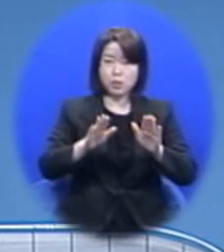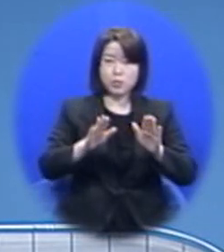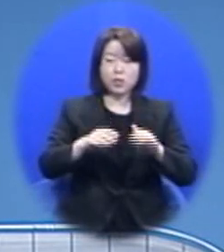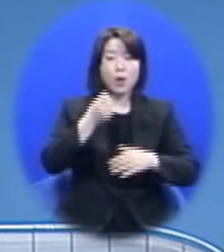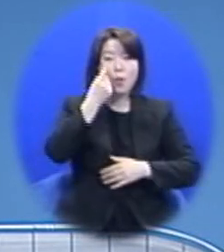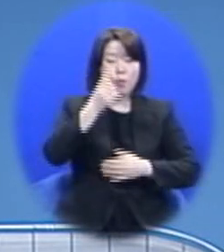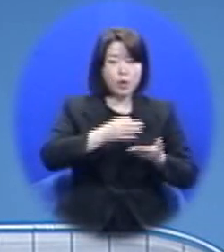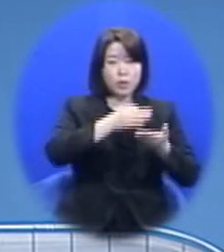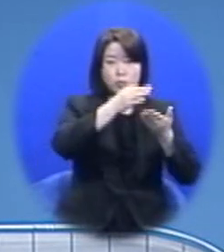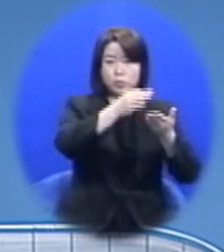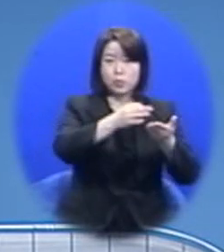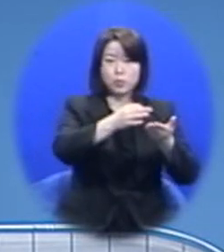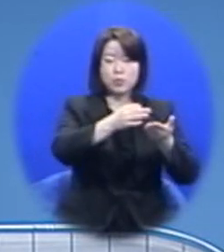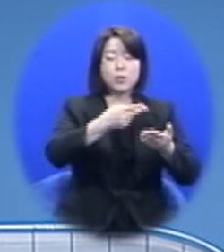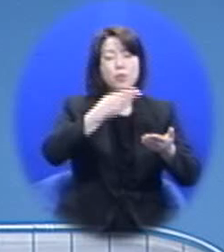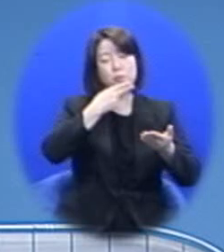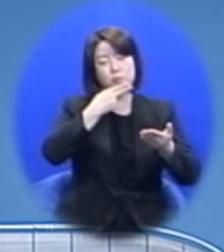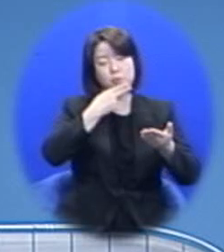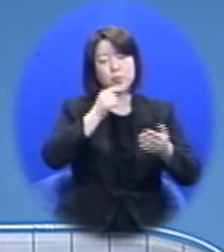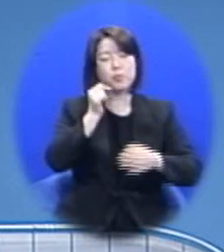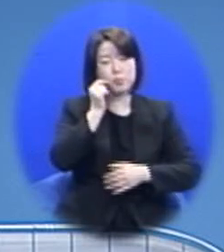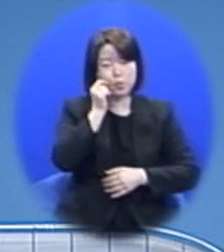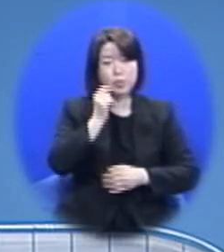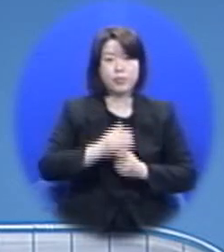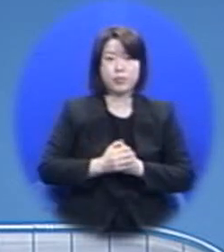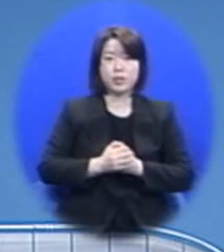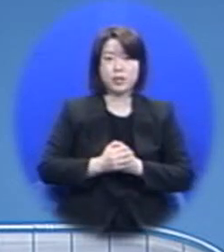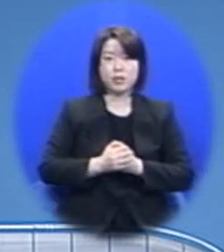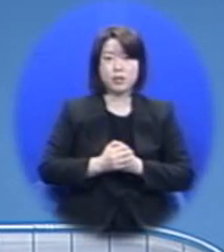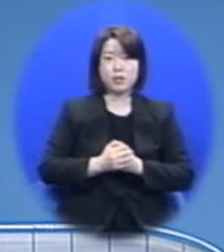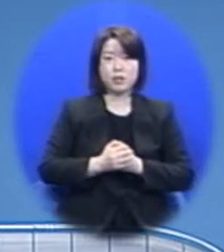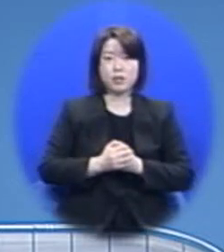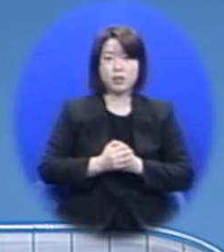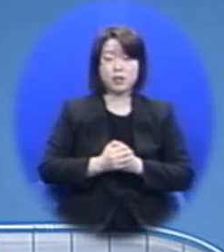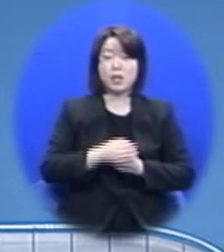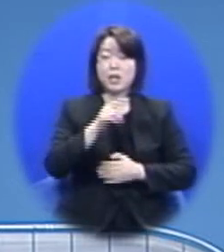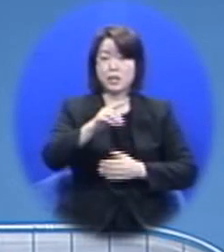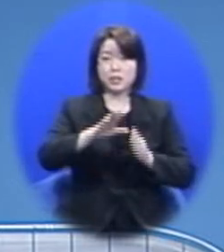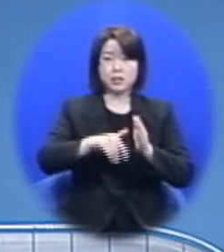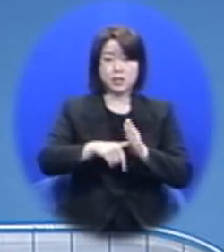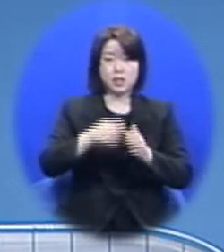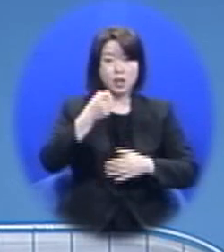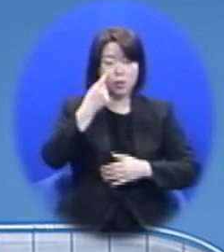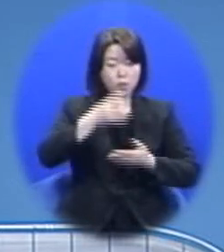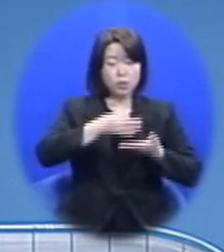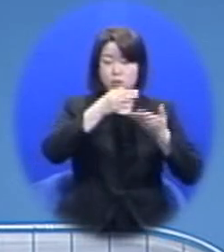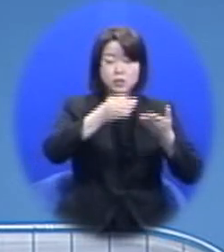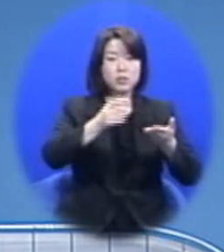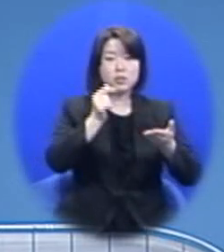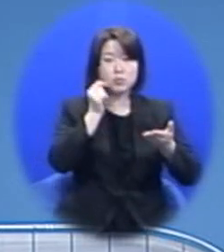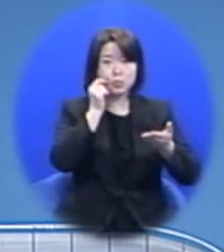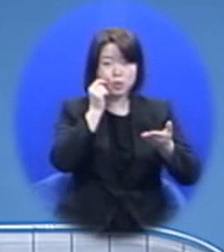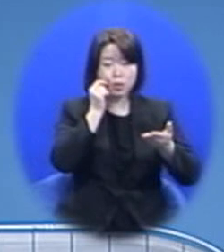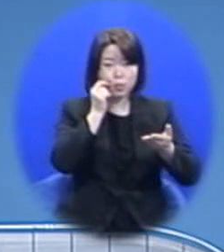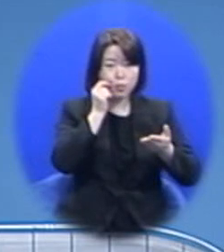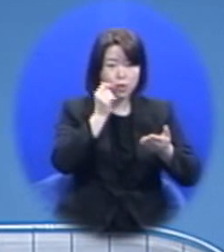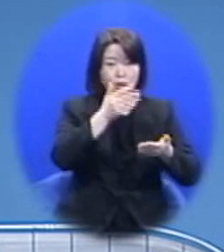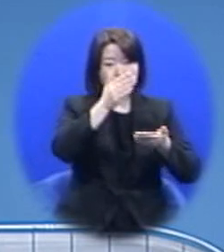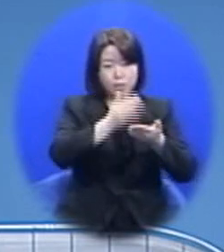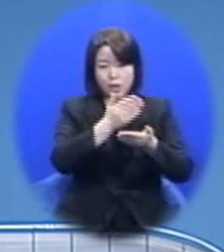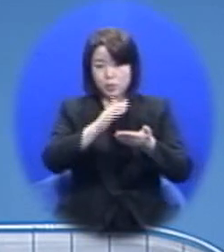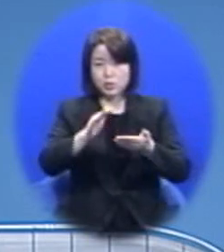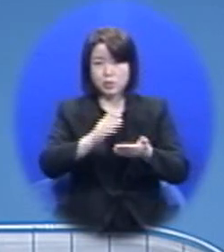나가야 되는데 없습니다. 그래서 사례비를 그때 제때 못 드리고 몇 주를 나누어서 드린